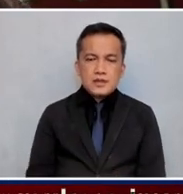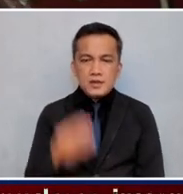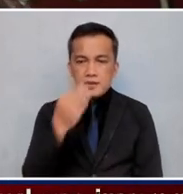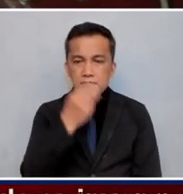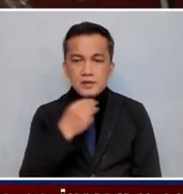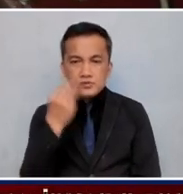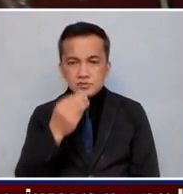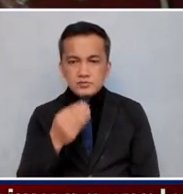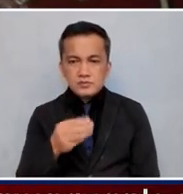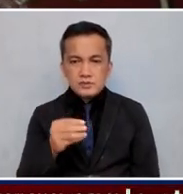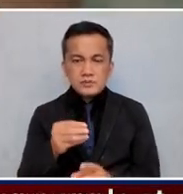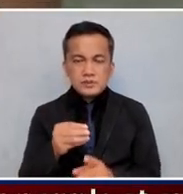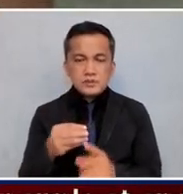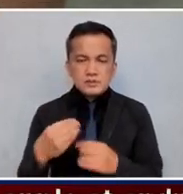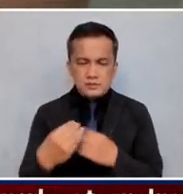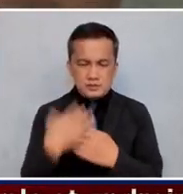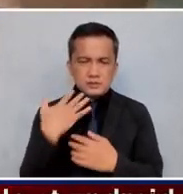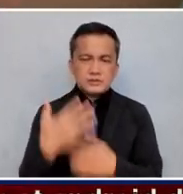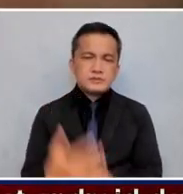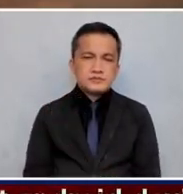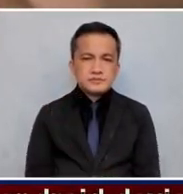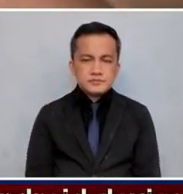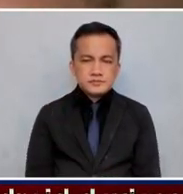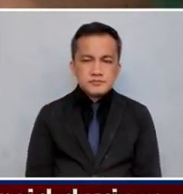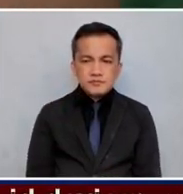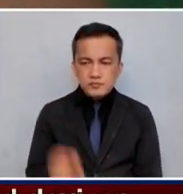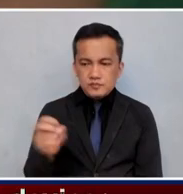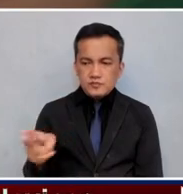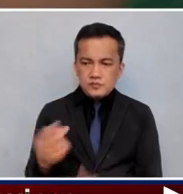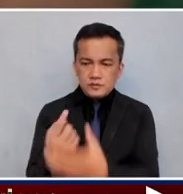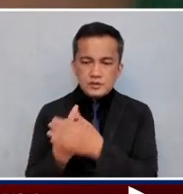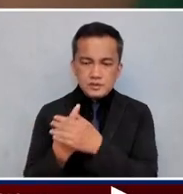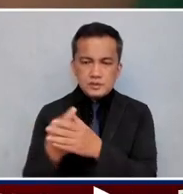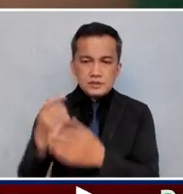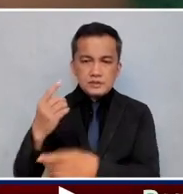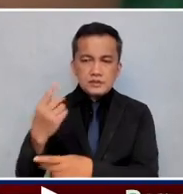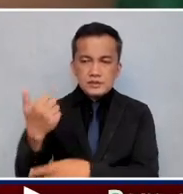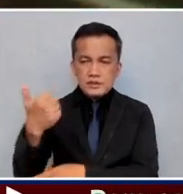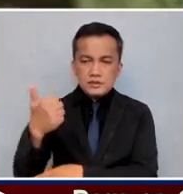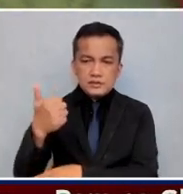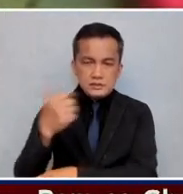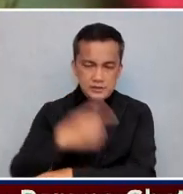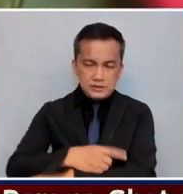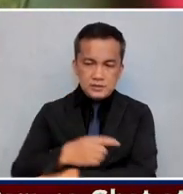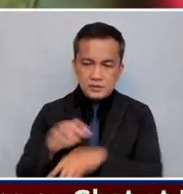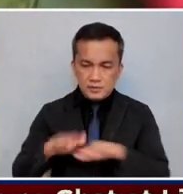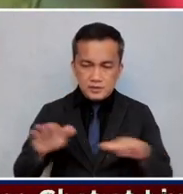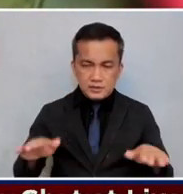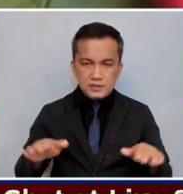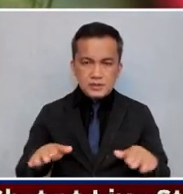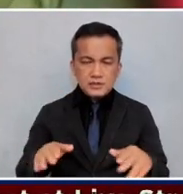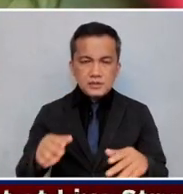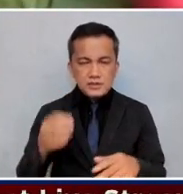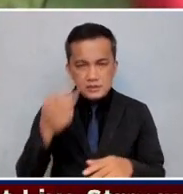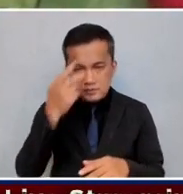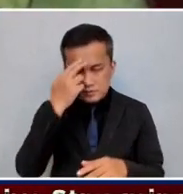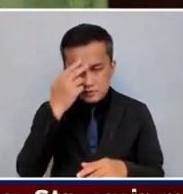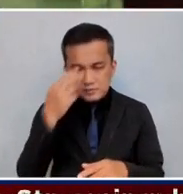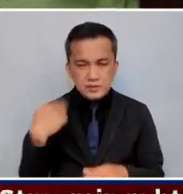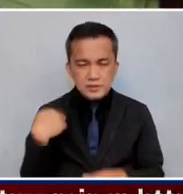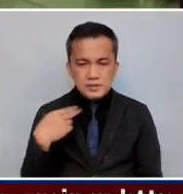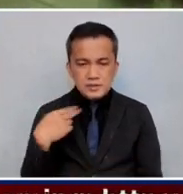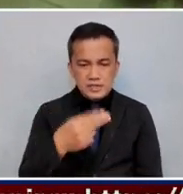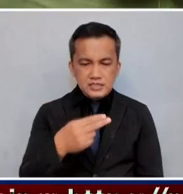talaga naapektuhan sa kanya. Pinag-isolate ng 10 araw sa kanilang mga bahay ang mga bata na hinihinalang may